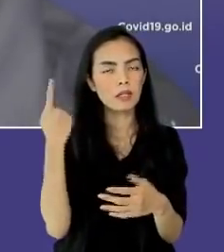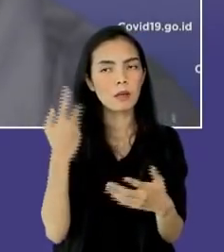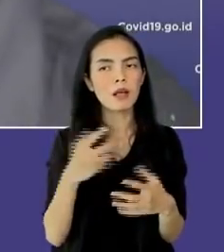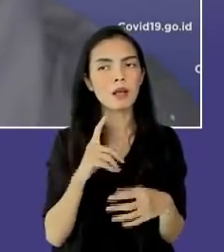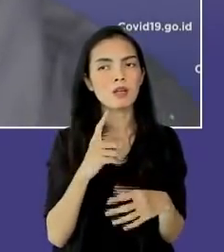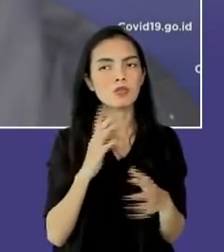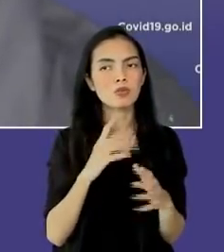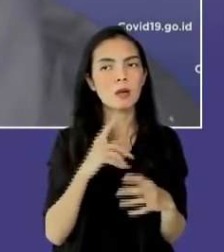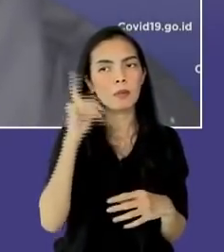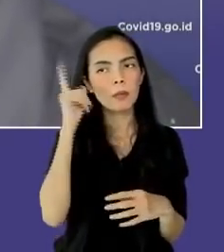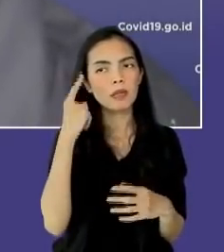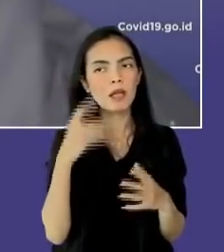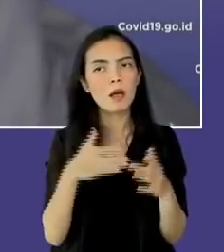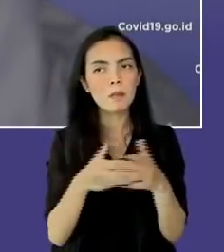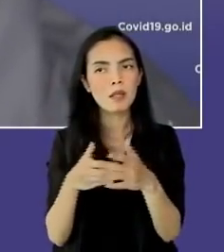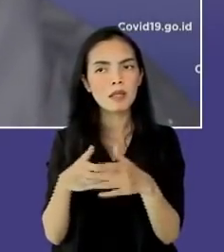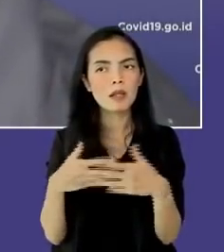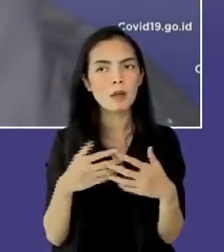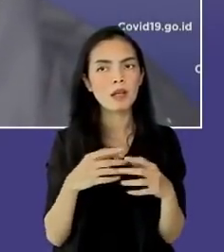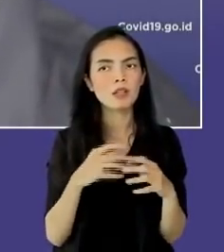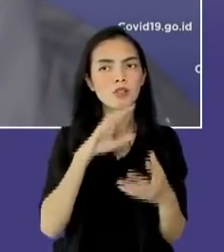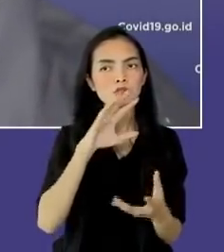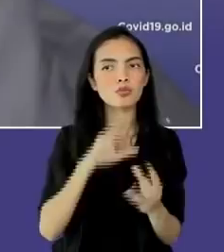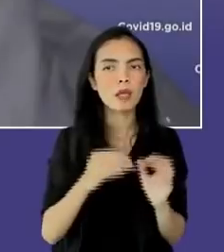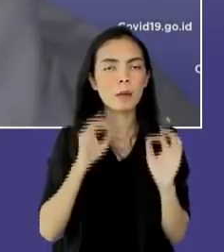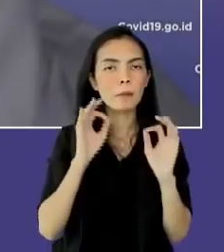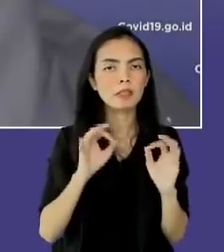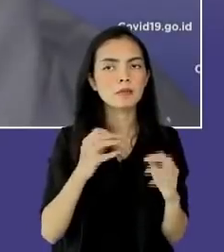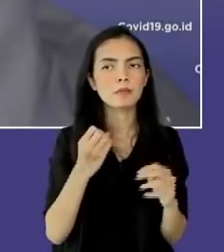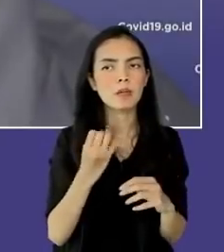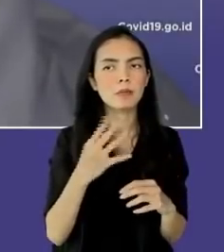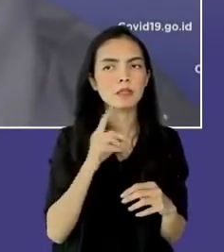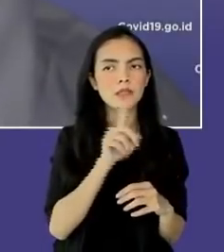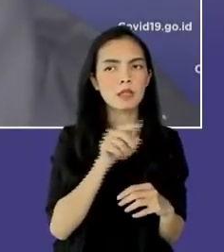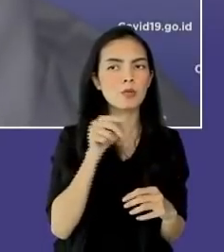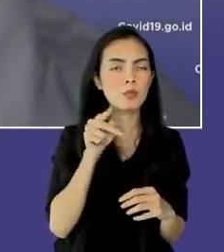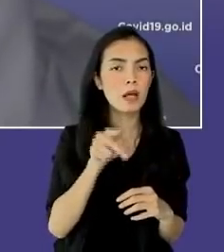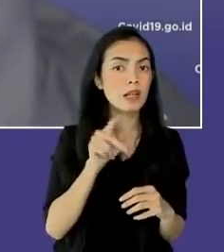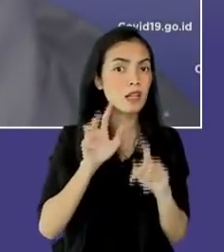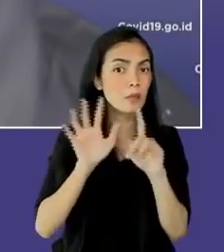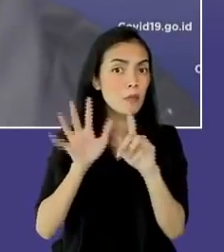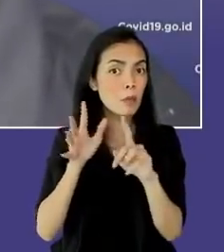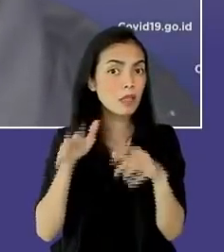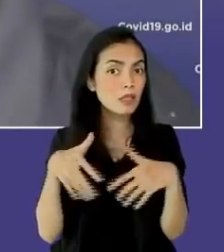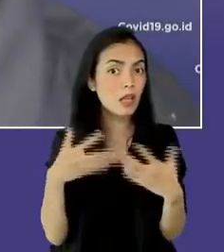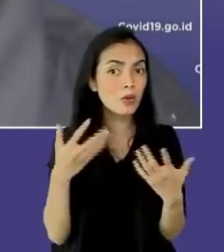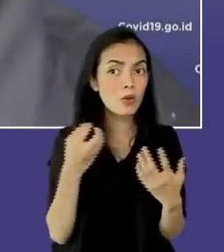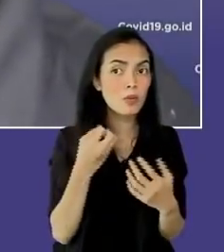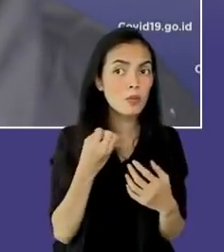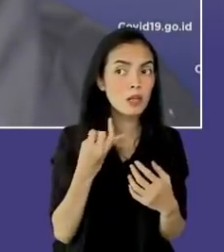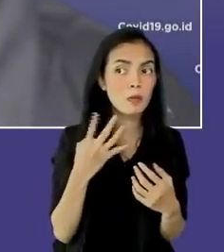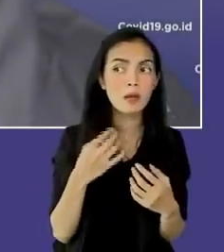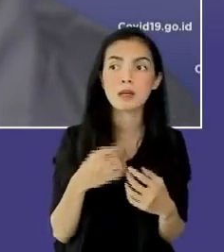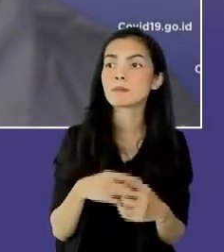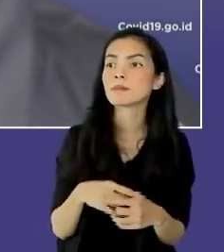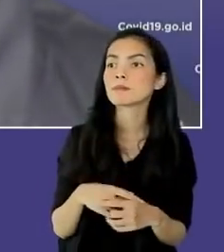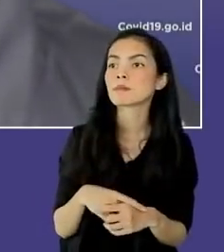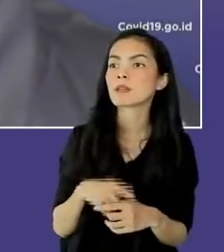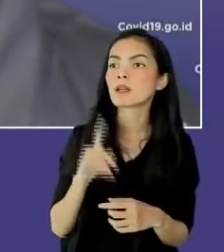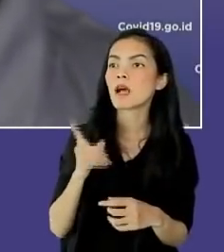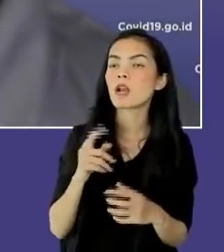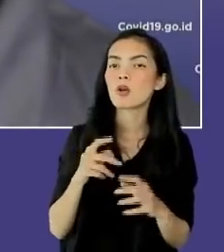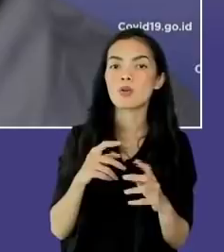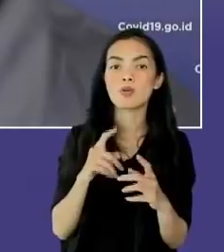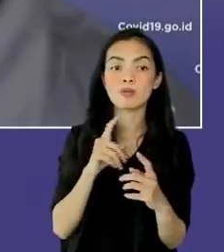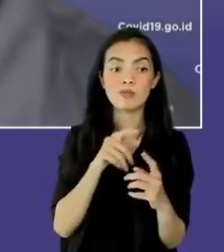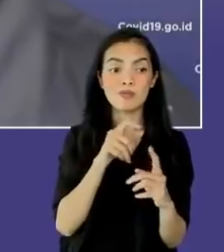kalau kendala pemerintahnya. Tapi boleh deh, angka idealnya kita mau ngejar sampai berapa sih? 1:15 kah? Atau bagaimana sih Dr. Dewi? Iya, kalau